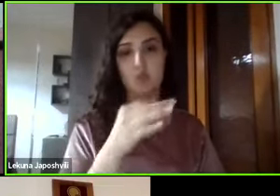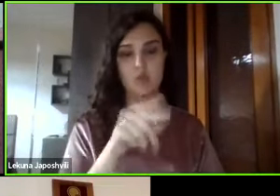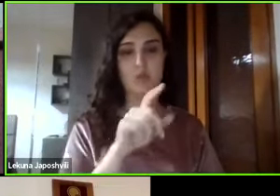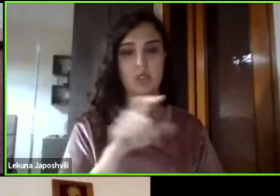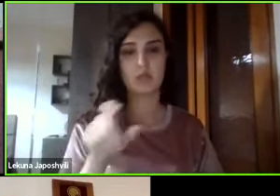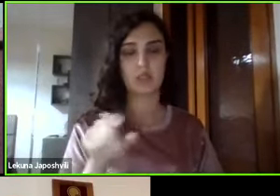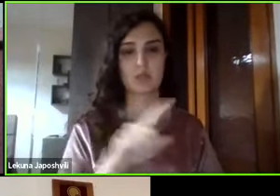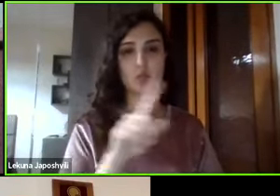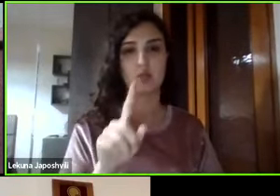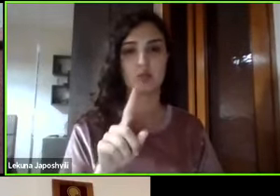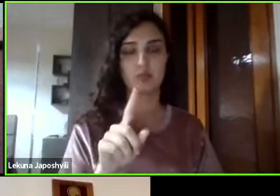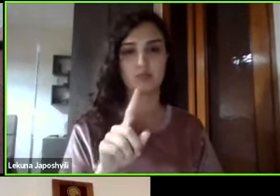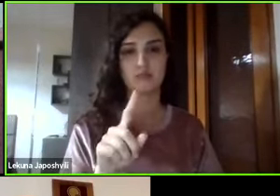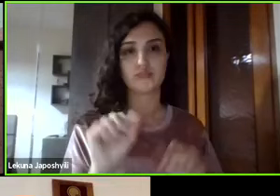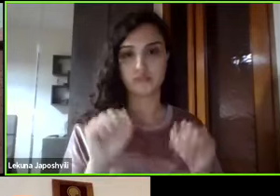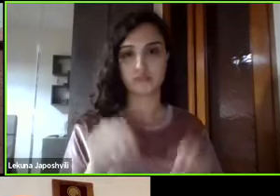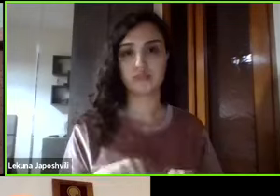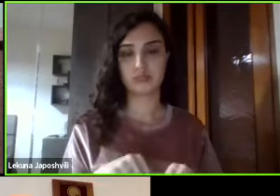რომ